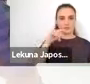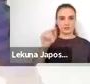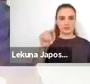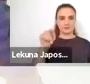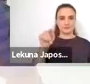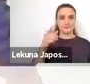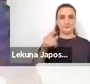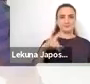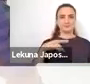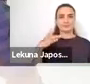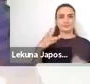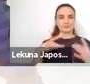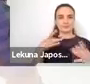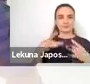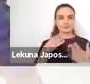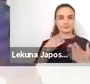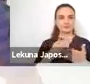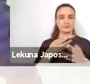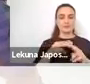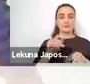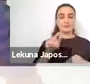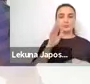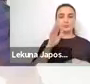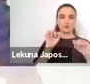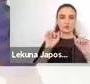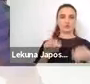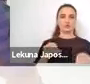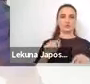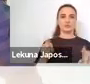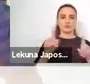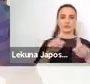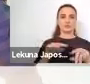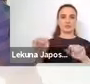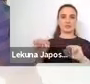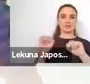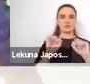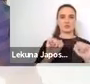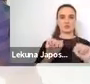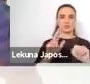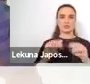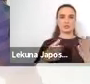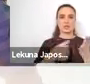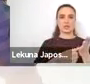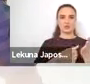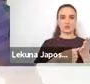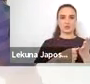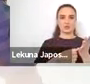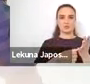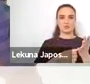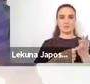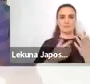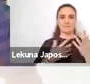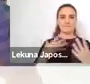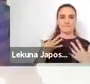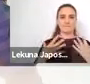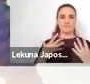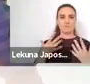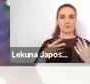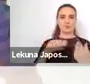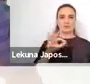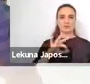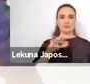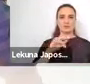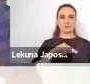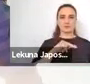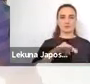ის გაღიზიანებულია და აი ამ დროს შეიძლება ესე მხარი დაუჭიროს, დაეხმაროს იქ ემოციებზეც იმუშაოს, რომ